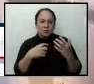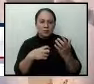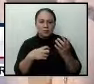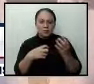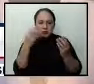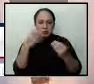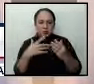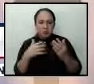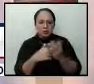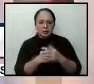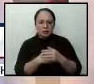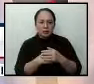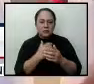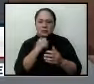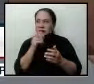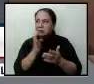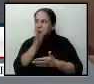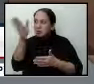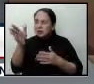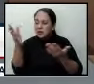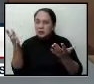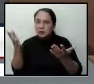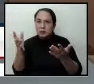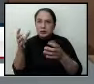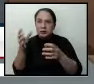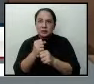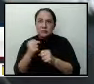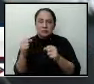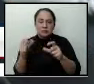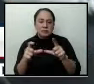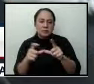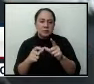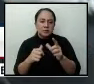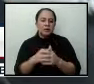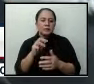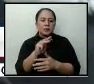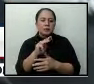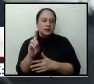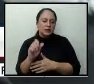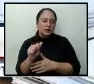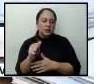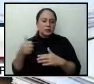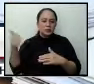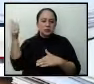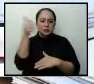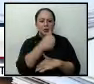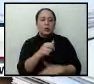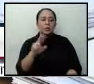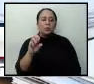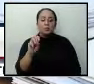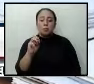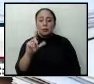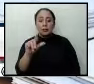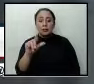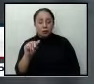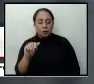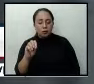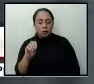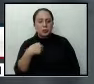ron. Para bumuha ng lisensya. Ayon kay MMDA Chairman Romando Artes, all systems go na para sa mga naturang